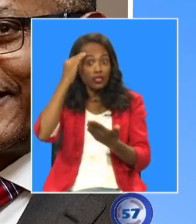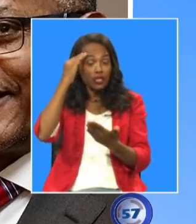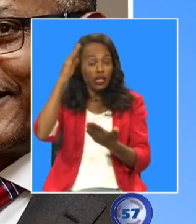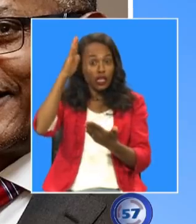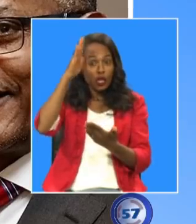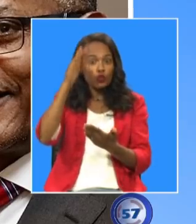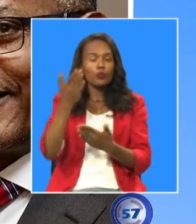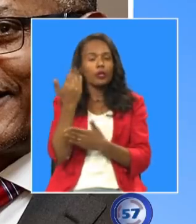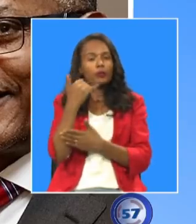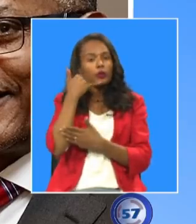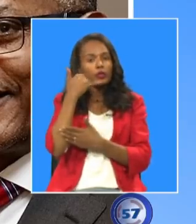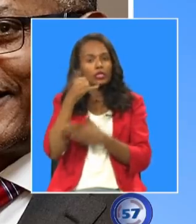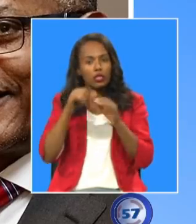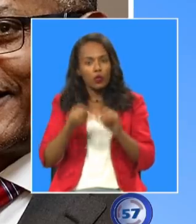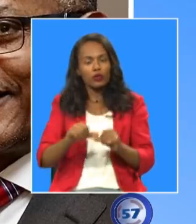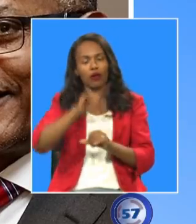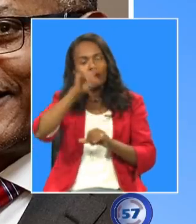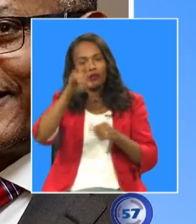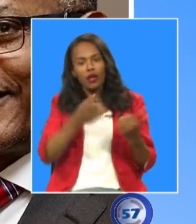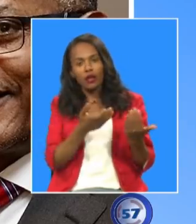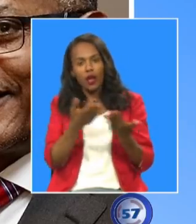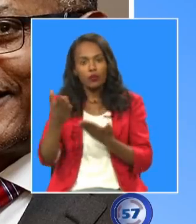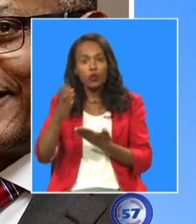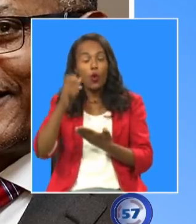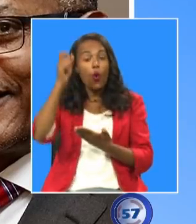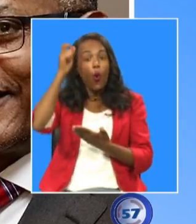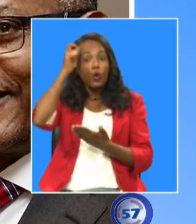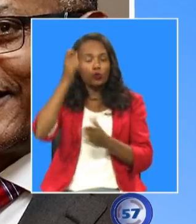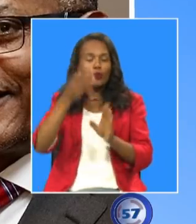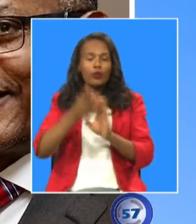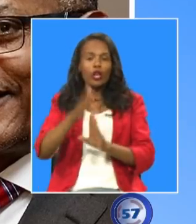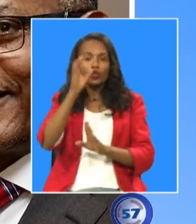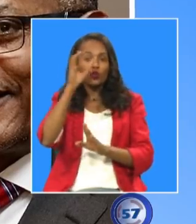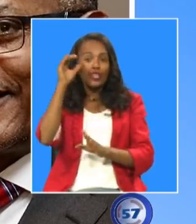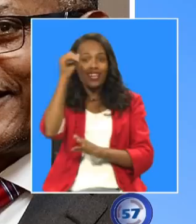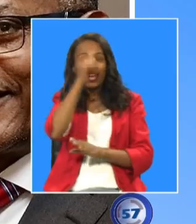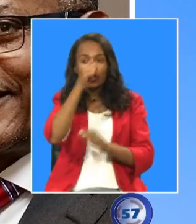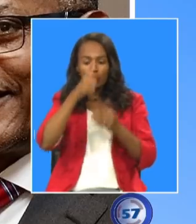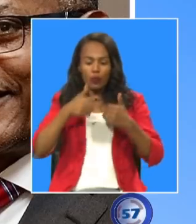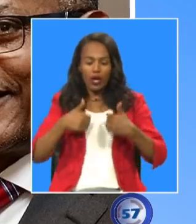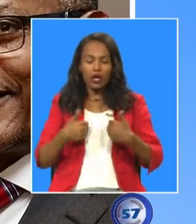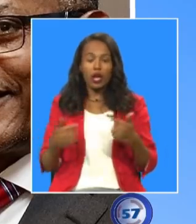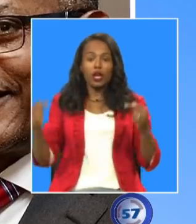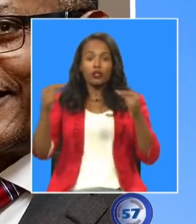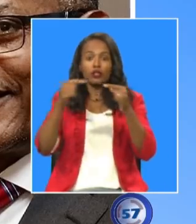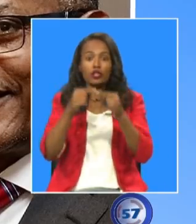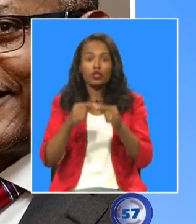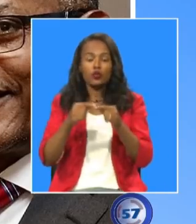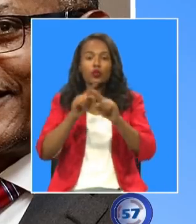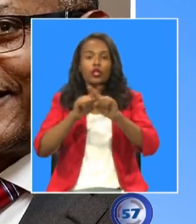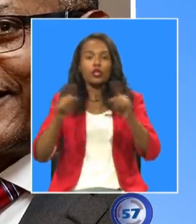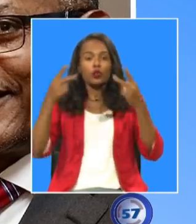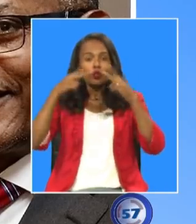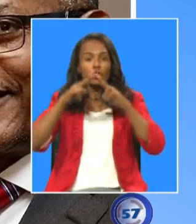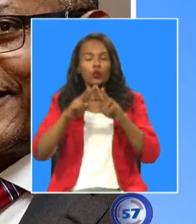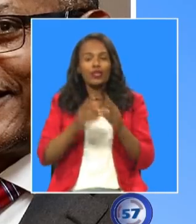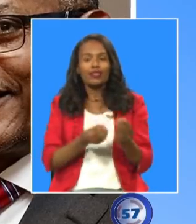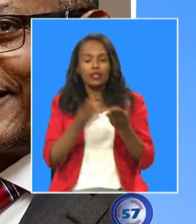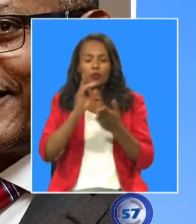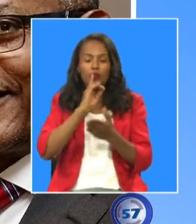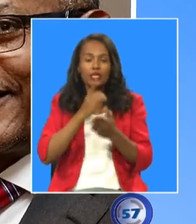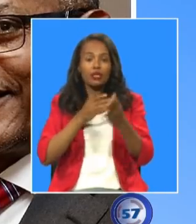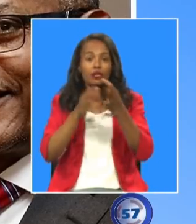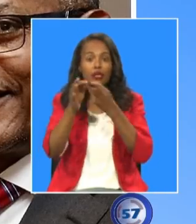በነበረው የስልክ ቆይታ ላይ ጥያቄ ያቀረቡት። ዋንጊው በበኩላቸው ቻይና ከኢትዮጵያ ጋር ላላት ግንኙነት ልዩ ትኩረት እንደምትሰጥ